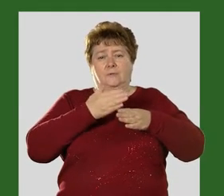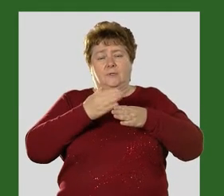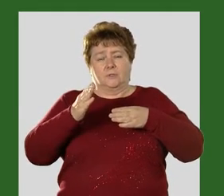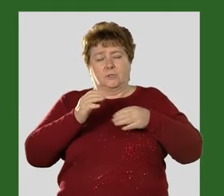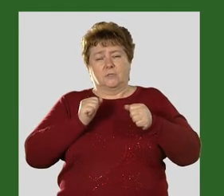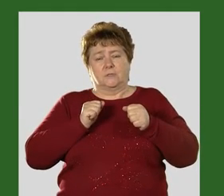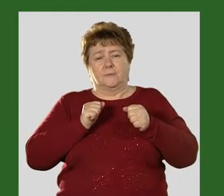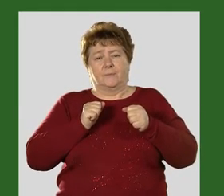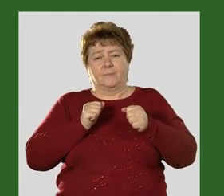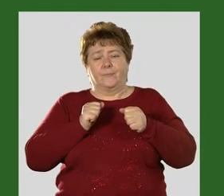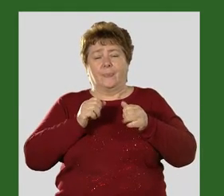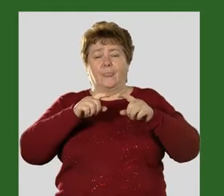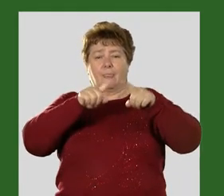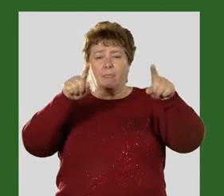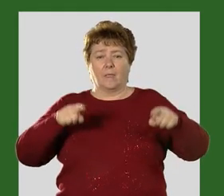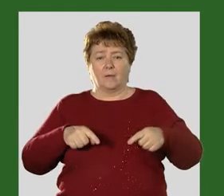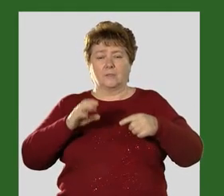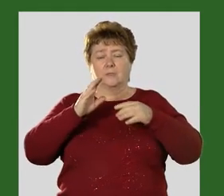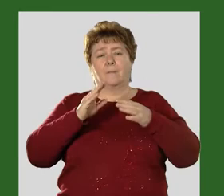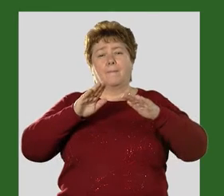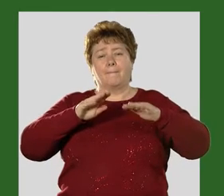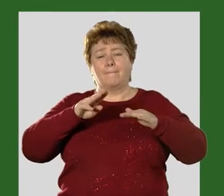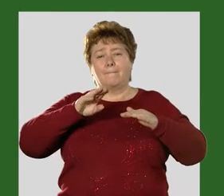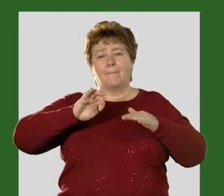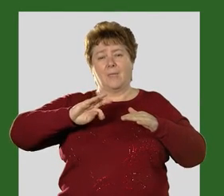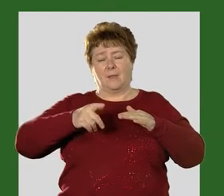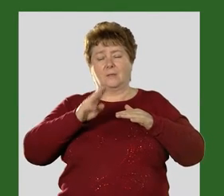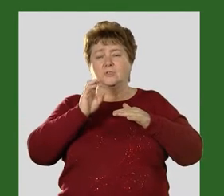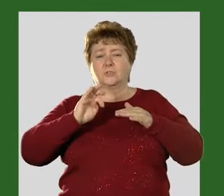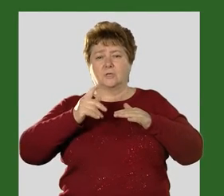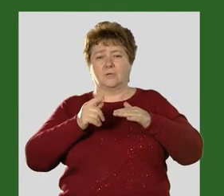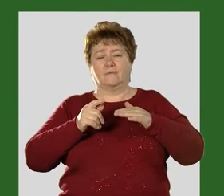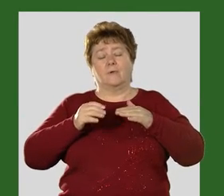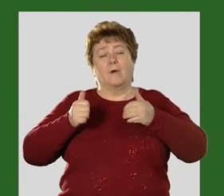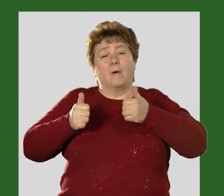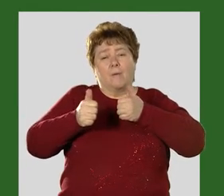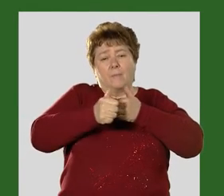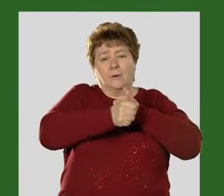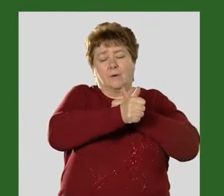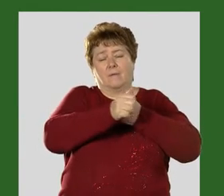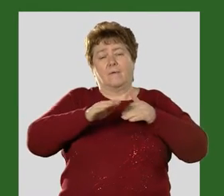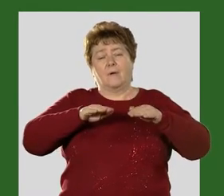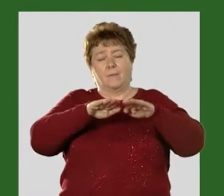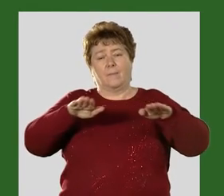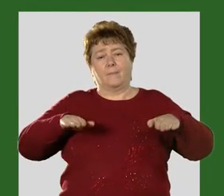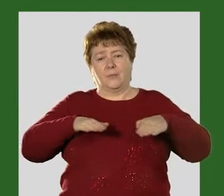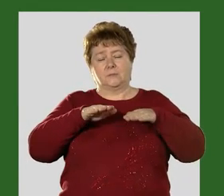частью. На карте шельфовая зона показана в пределах береговой линии суши.